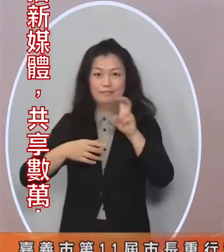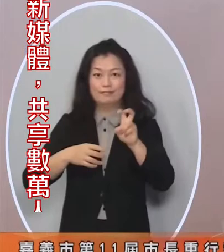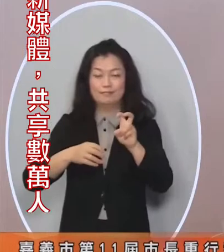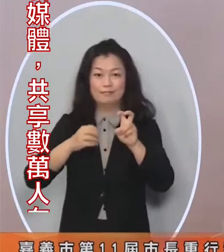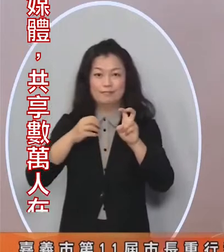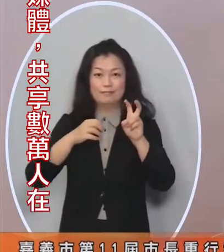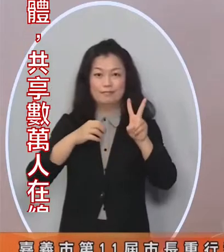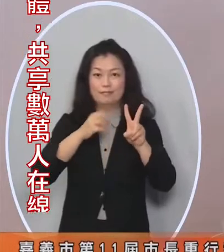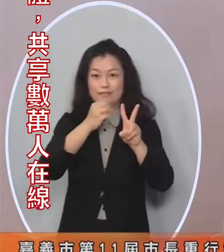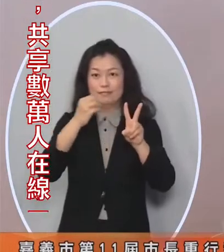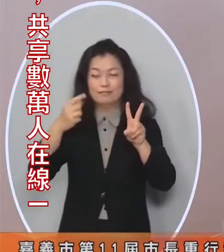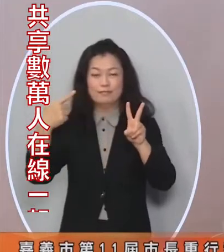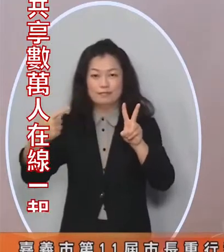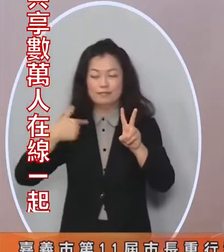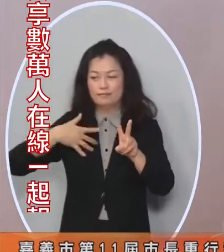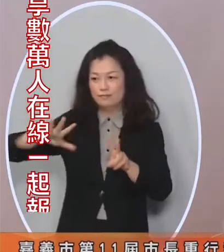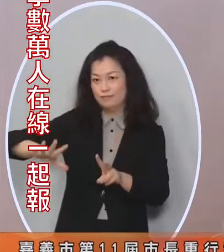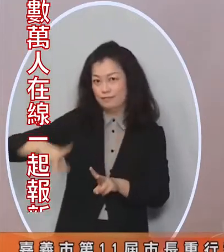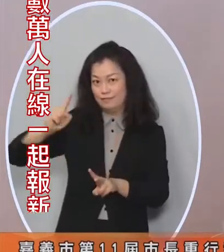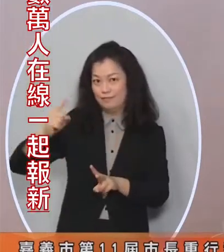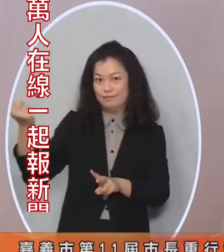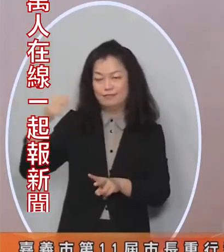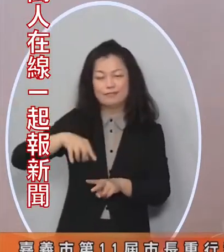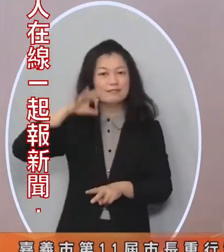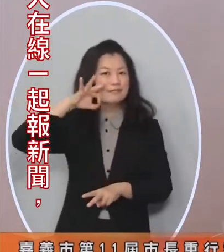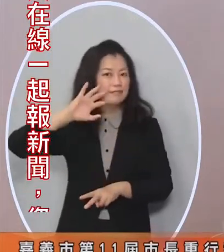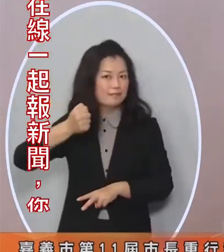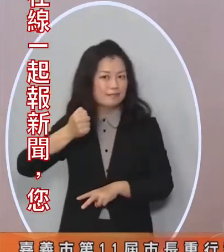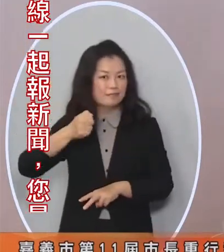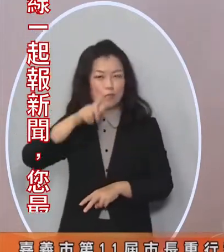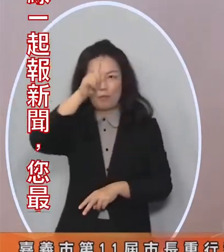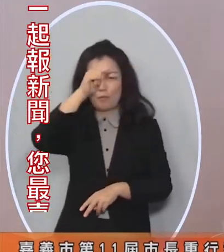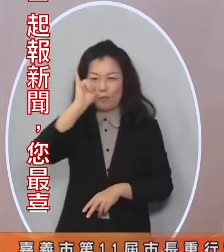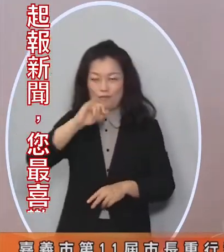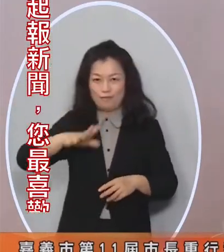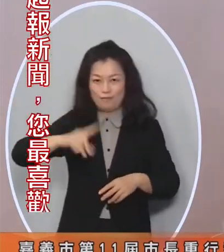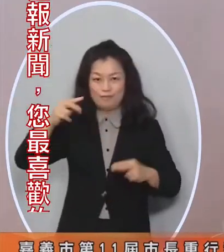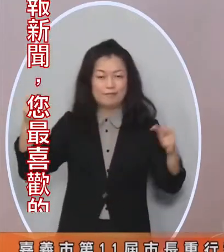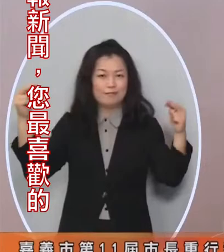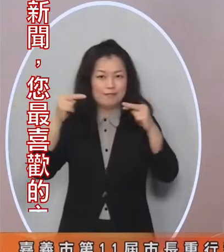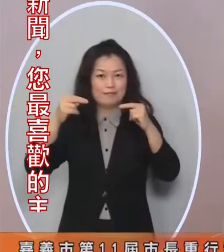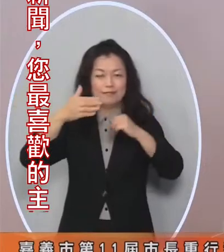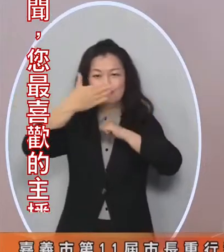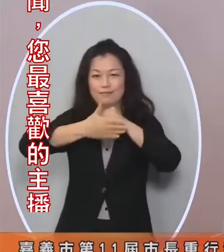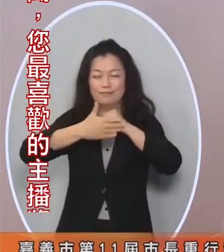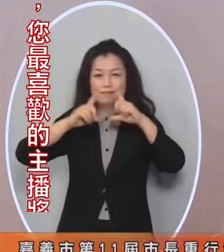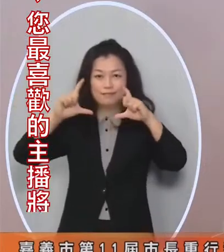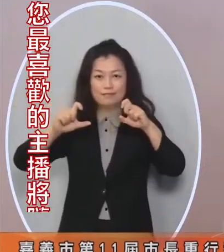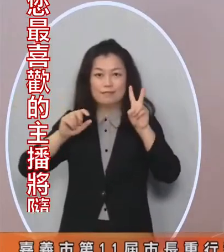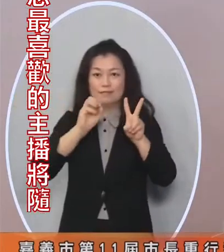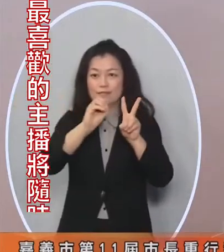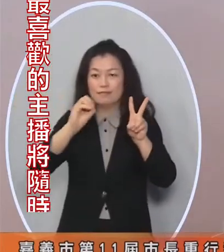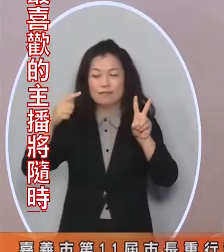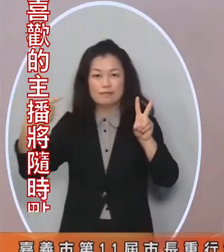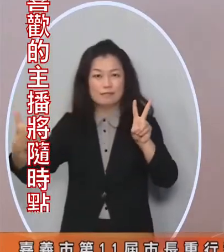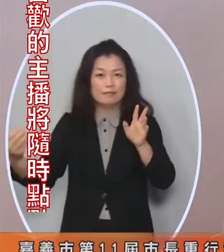岛的时候第一次来到嘉义跟黄敏惠认识的时候拍的照片。各位，可是你看，几十年过去了，2006年到现